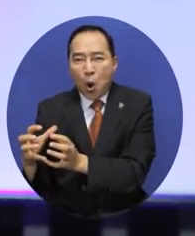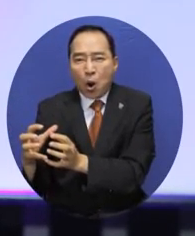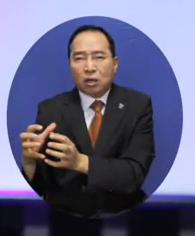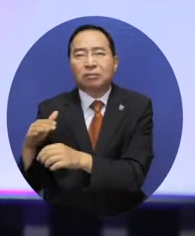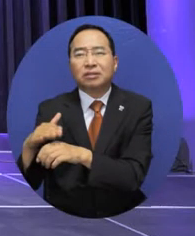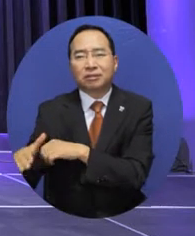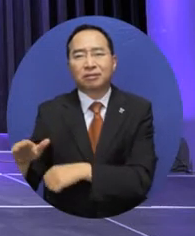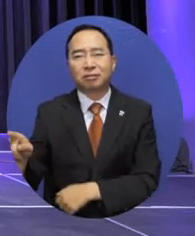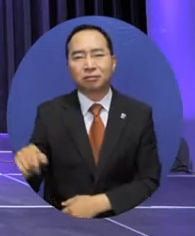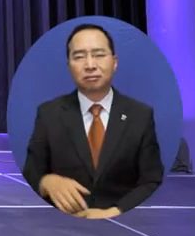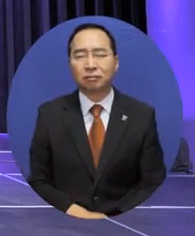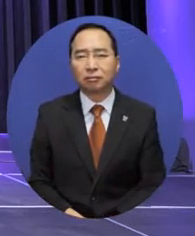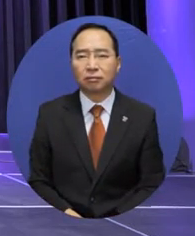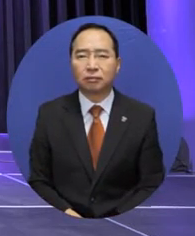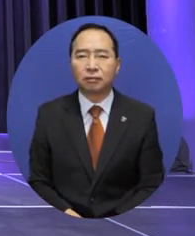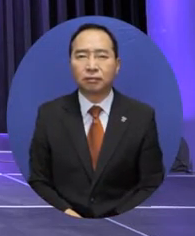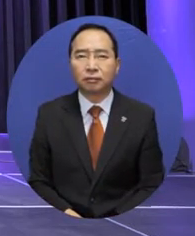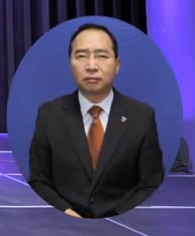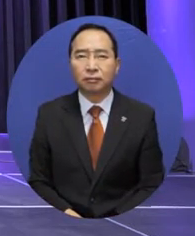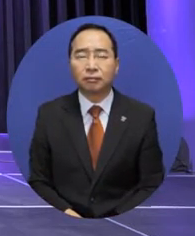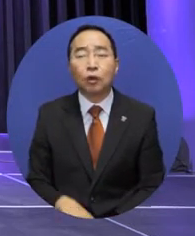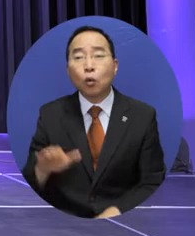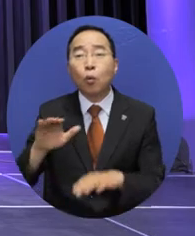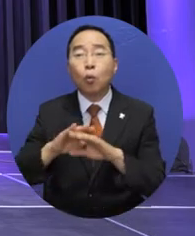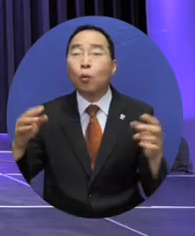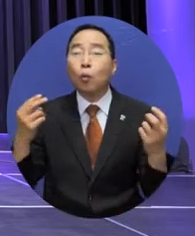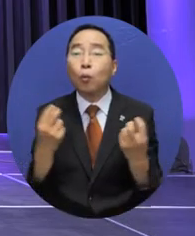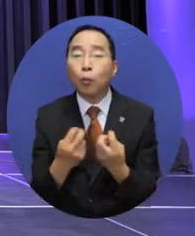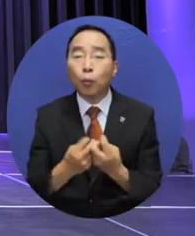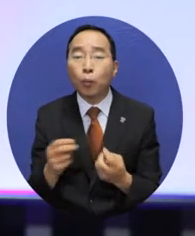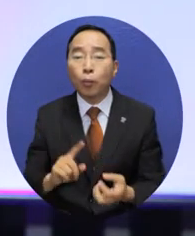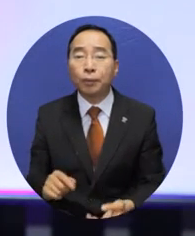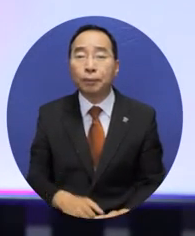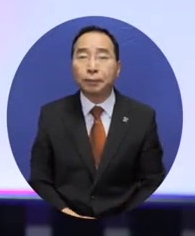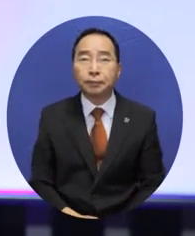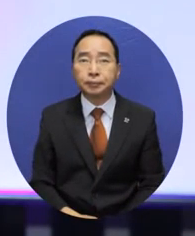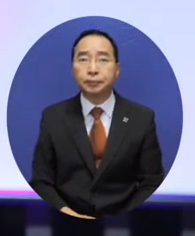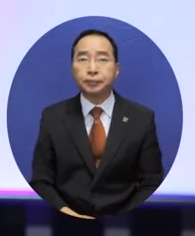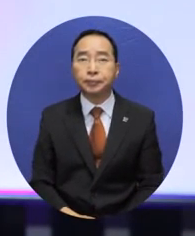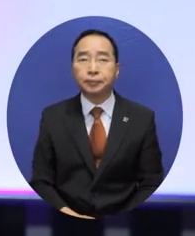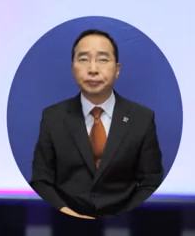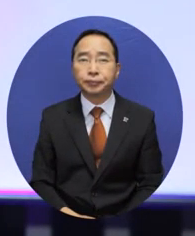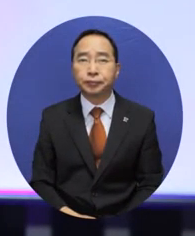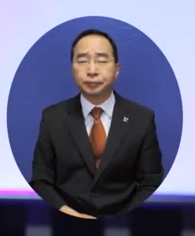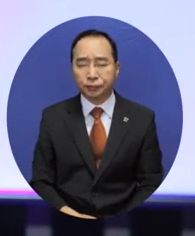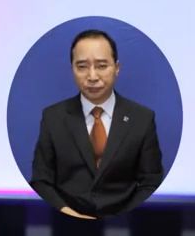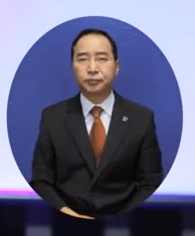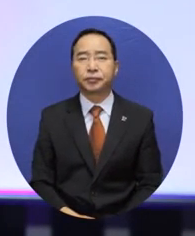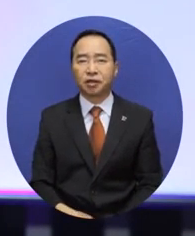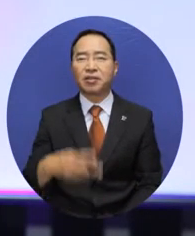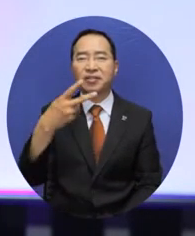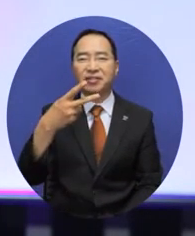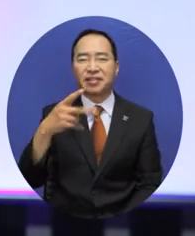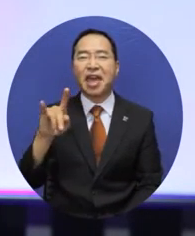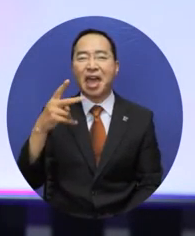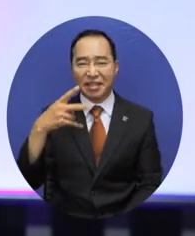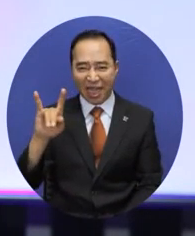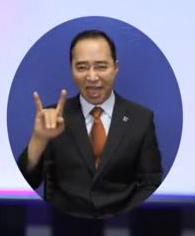있습니다. 자, 그러면 대안이 무엇이겠습니까? 저는 대대의 논리가 대안이 될 수 있다고